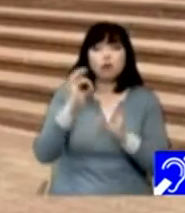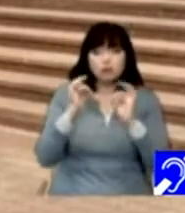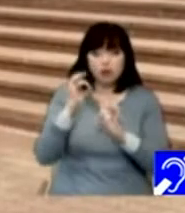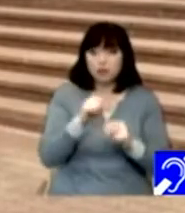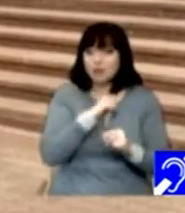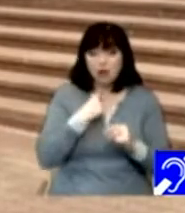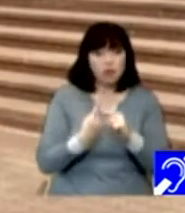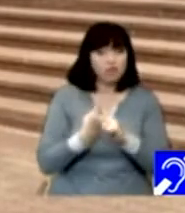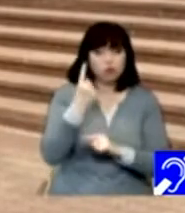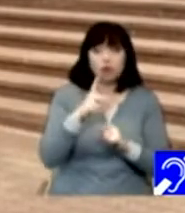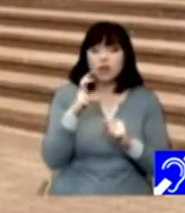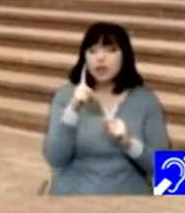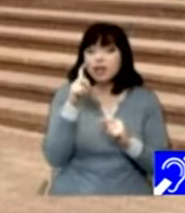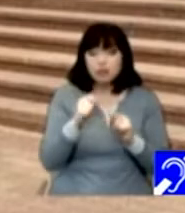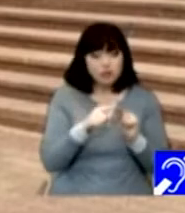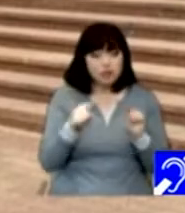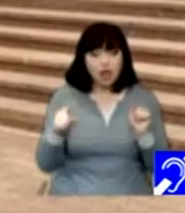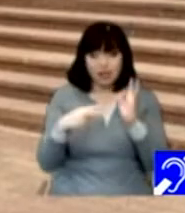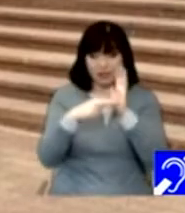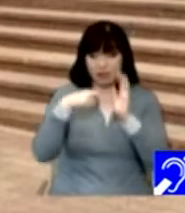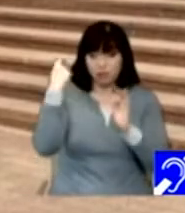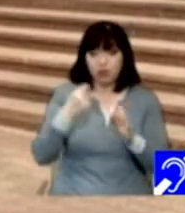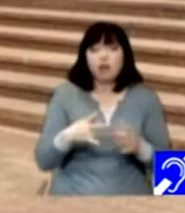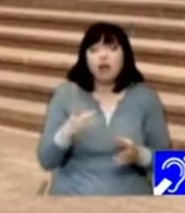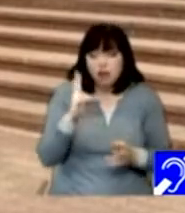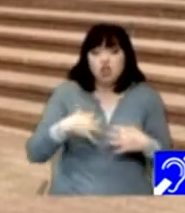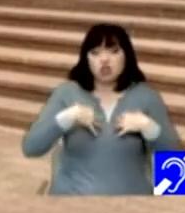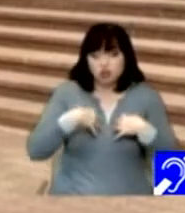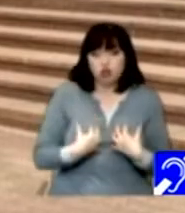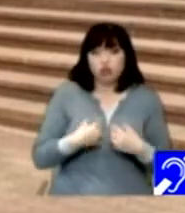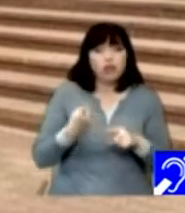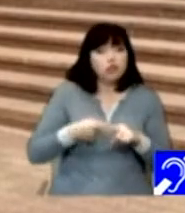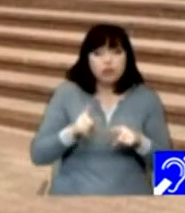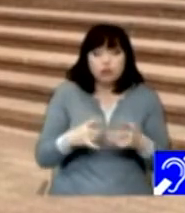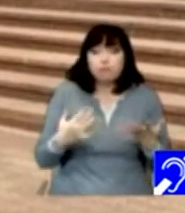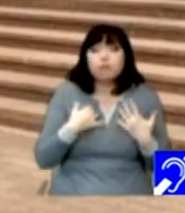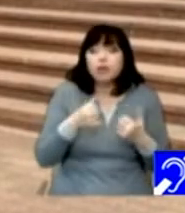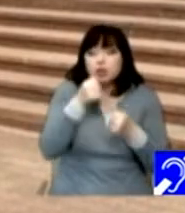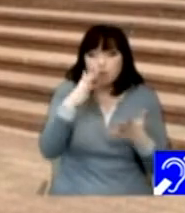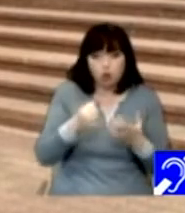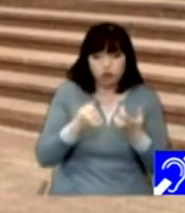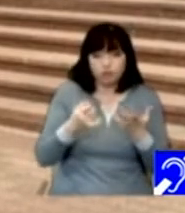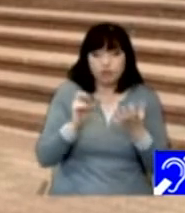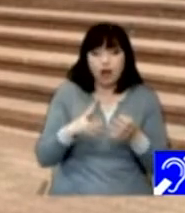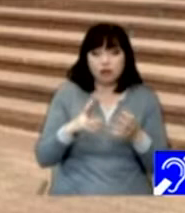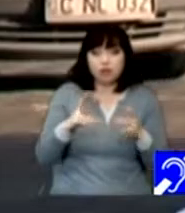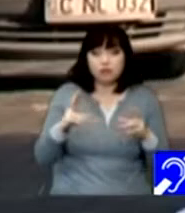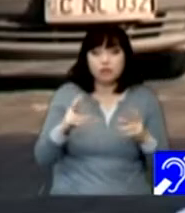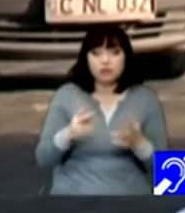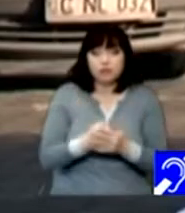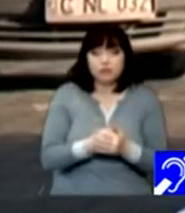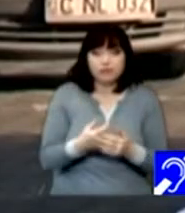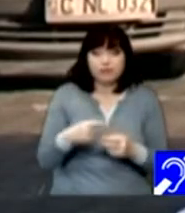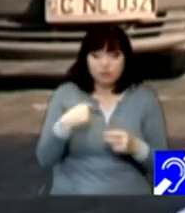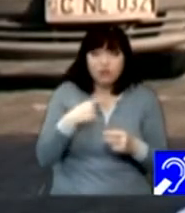ultimii 7 ani. Din păcate, inevitabil, această majorare se reflectă și la prețurile de la pompă. Desigur